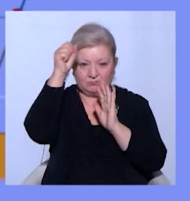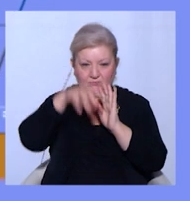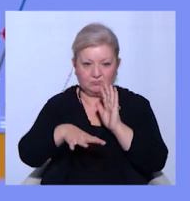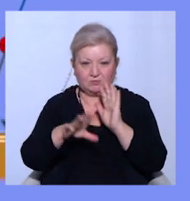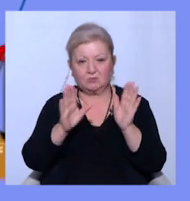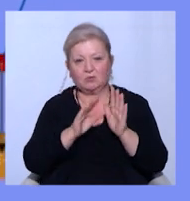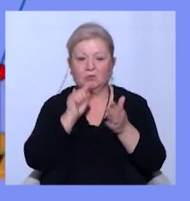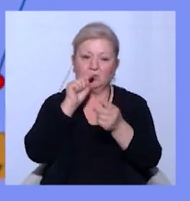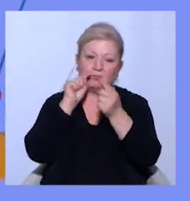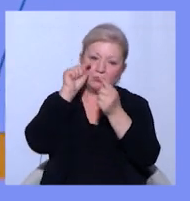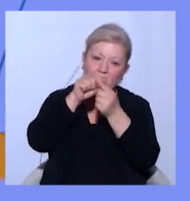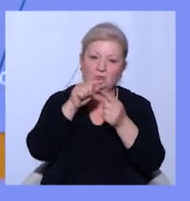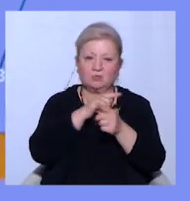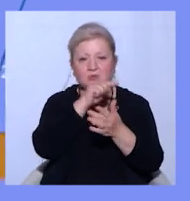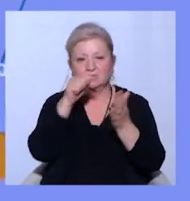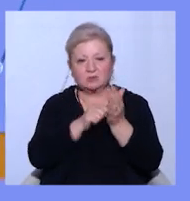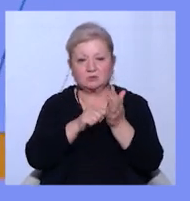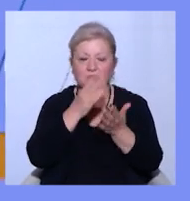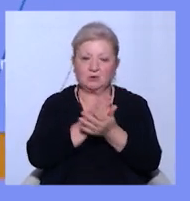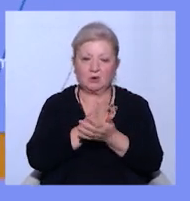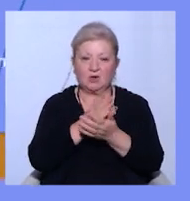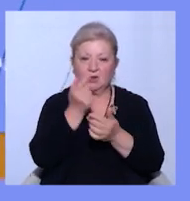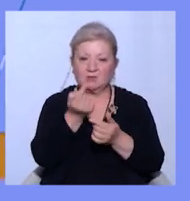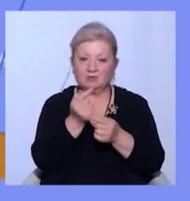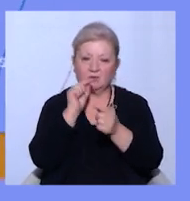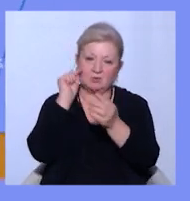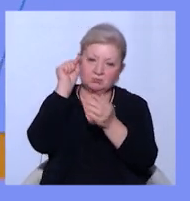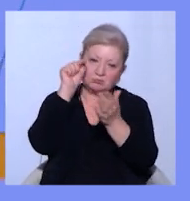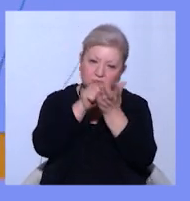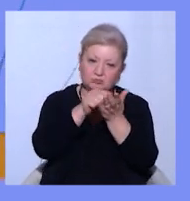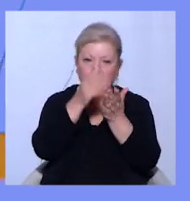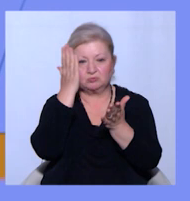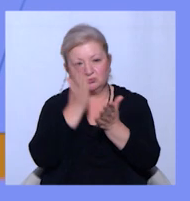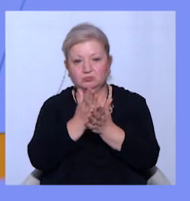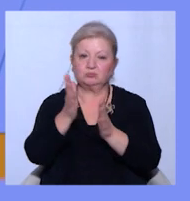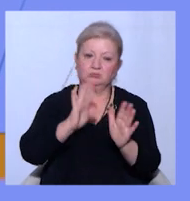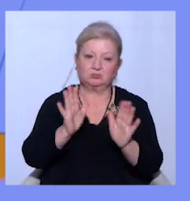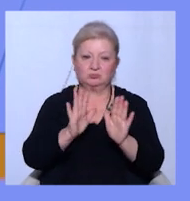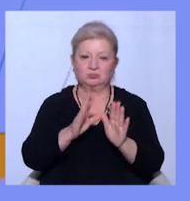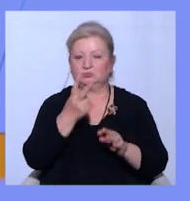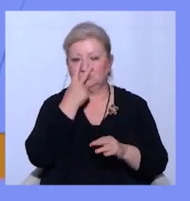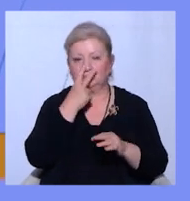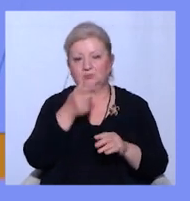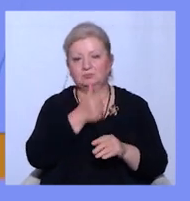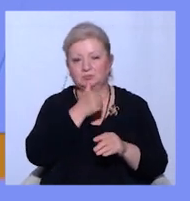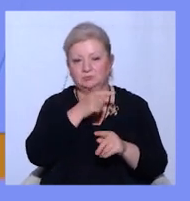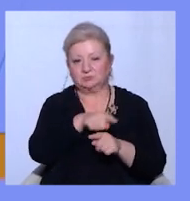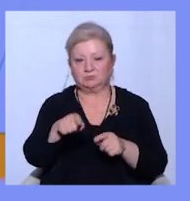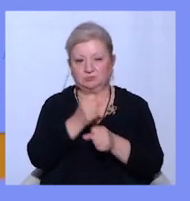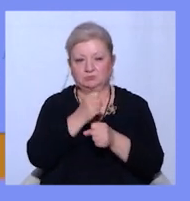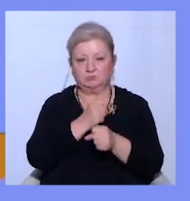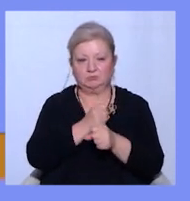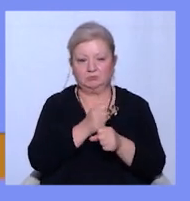რამ განაპირობა ეს? იმიტომ რომ ვერტიკალური მიმართულებით ისინი